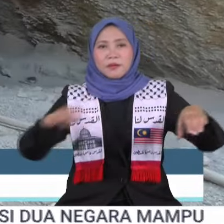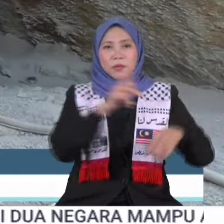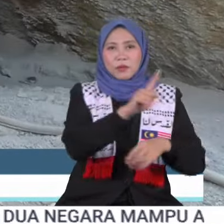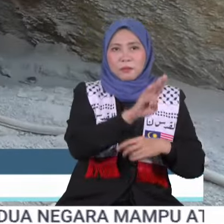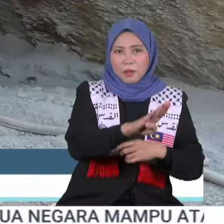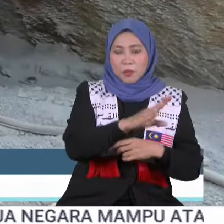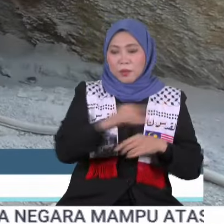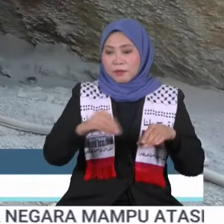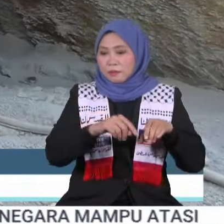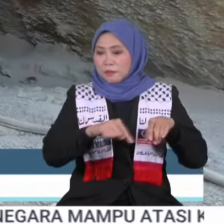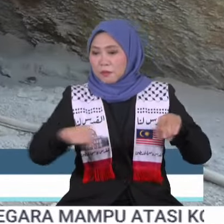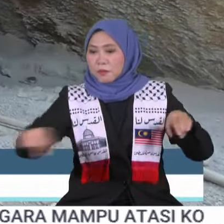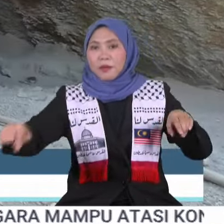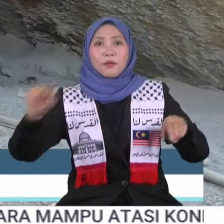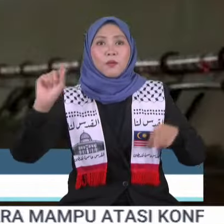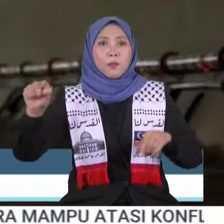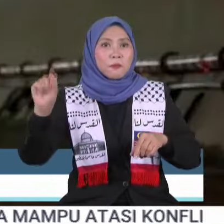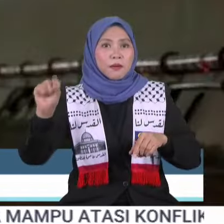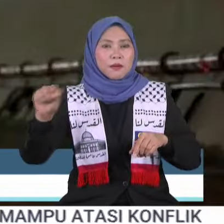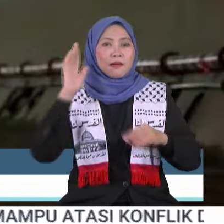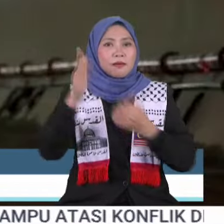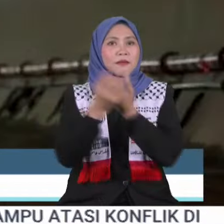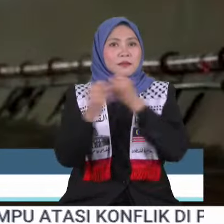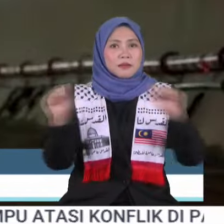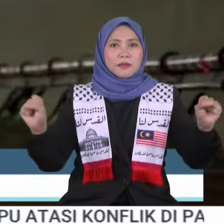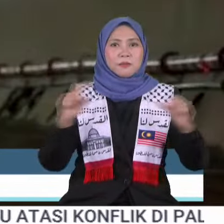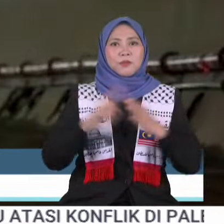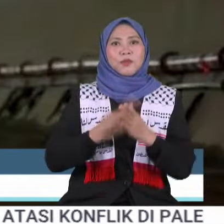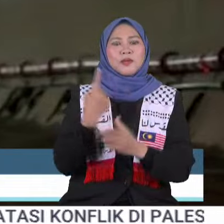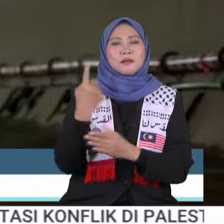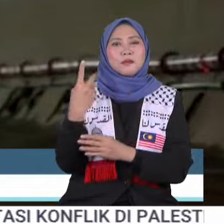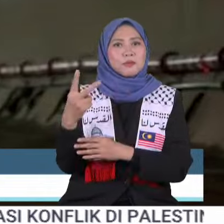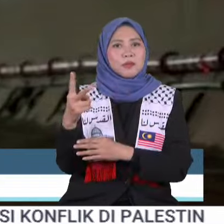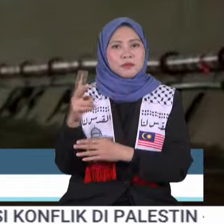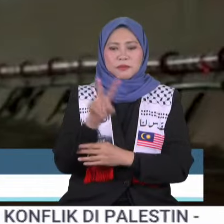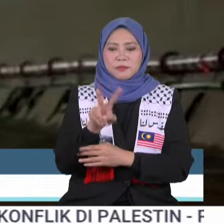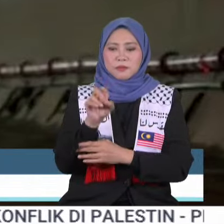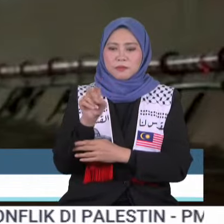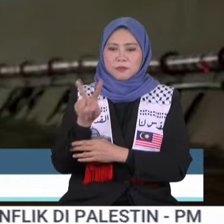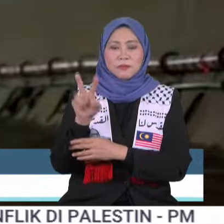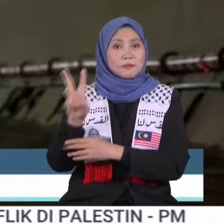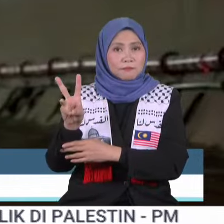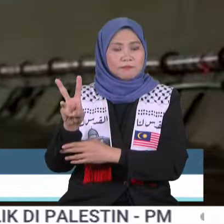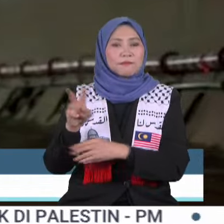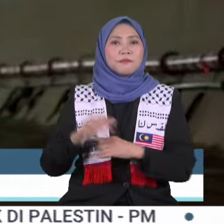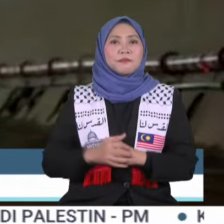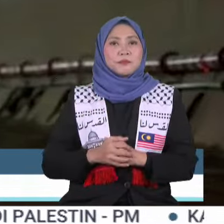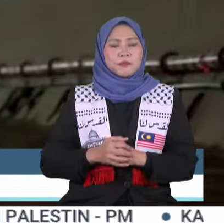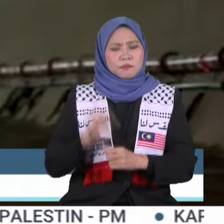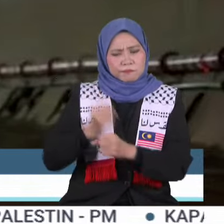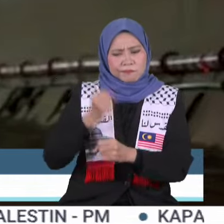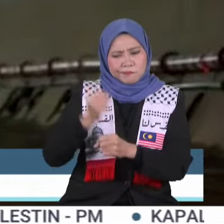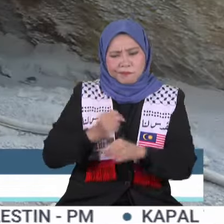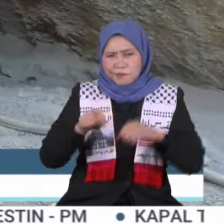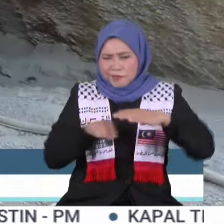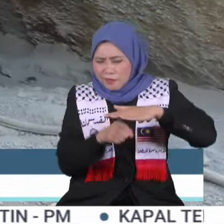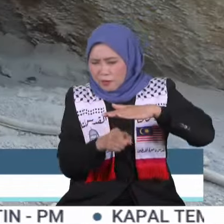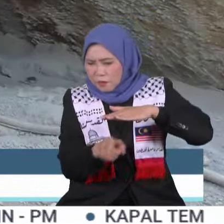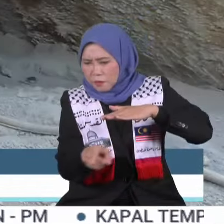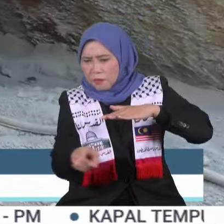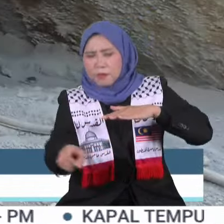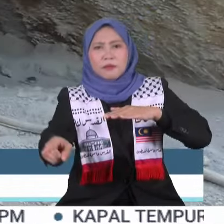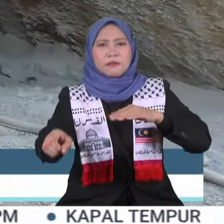Terminal pengangkutan bersepadu Gombak akan siap menjelang disember 2026 ini memandangkan kerja-kerja pengorekan